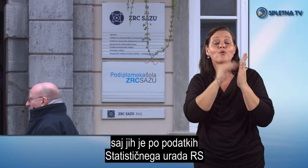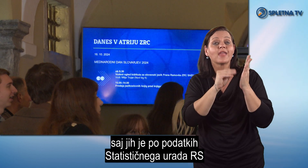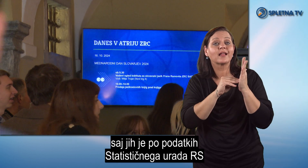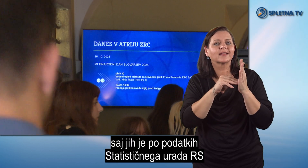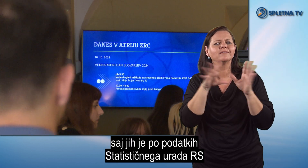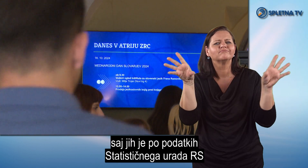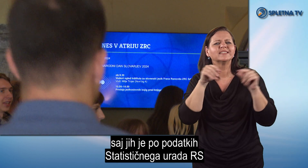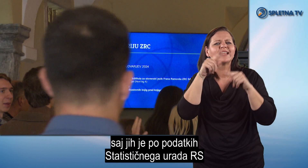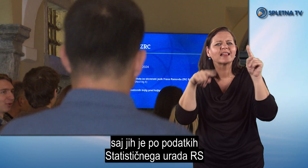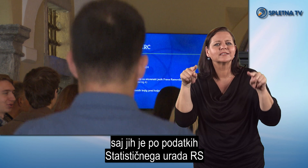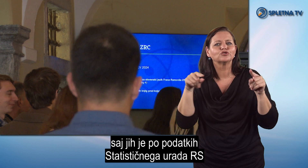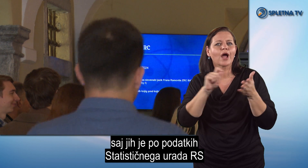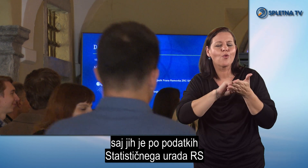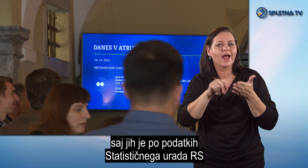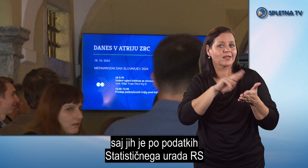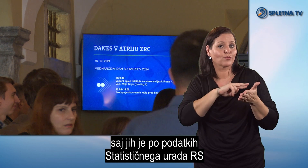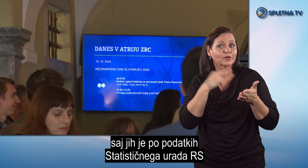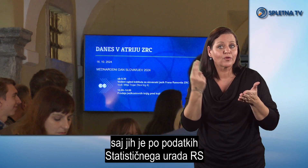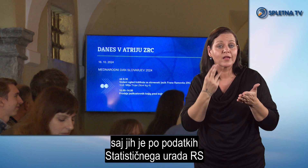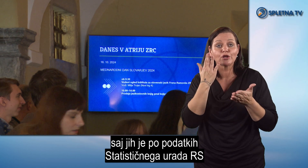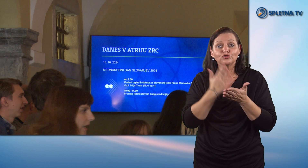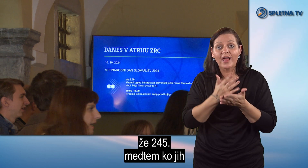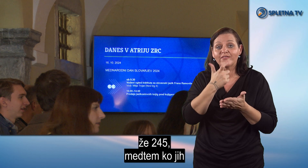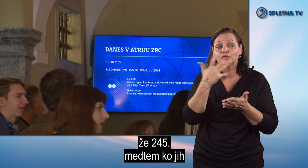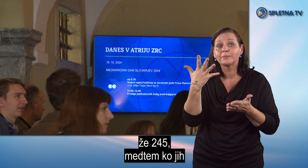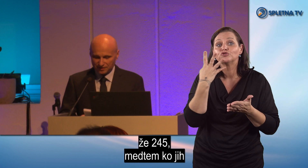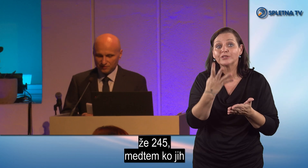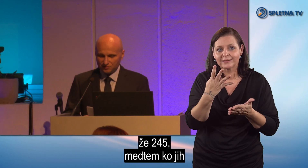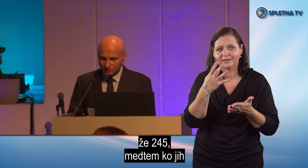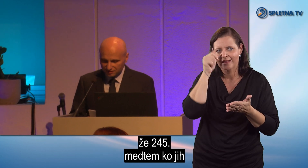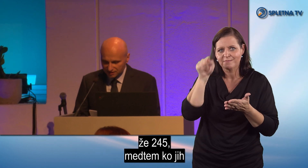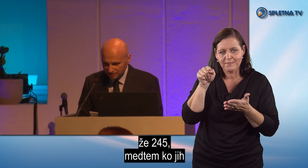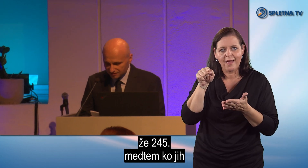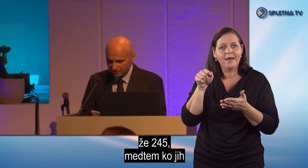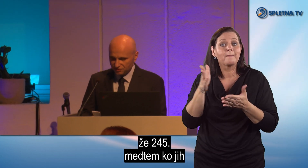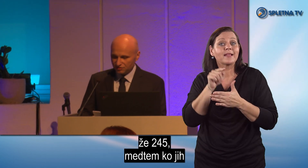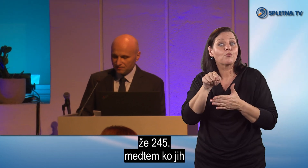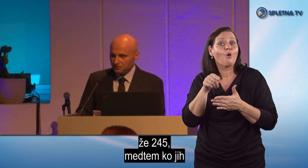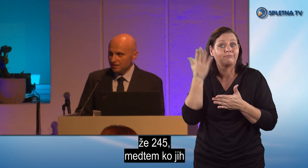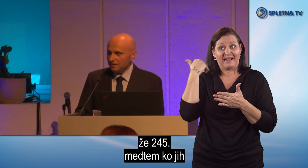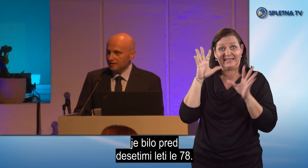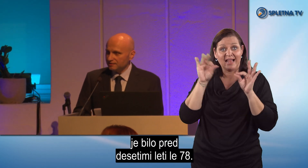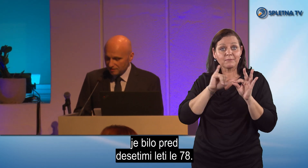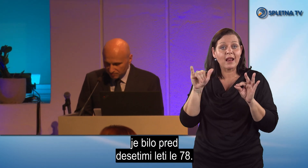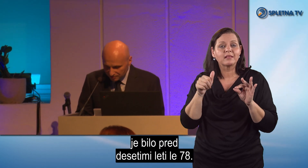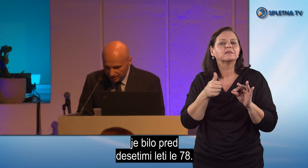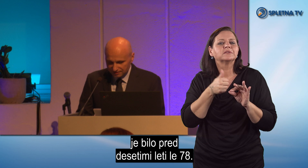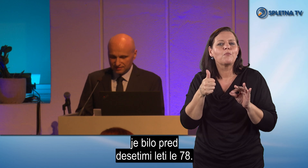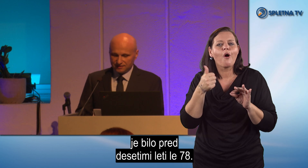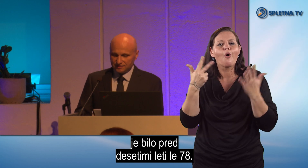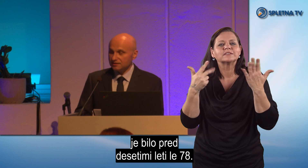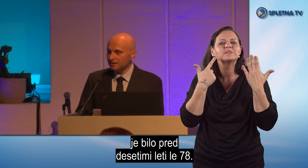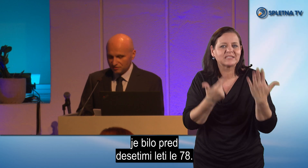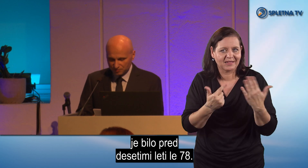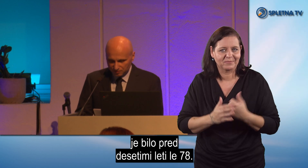saj jih je po podatkih Statističnega urada Republike Slovenije že 245, medtem ko jih je bilo pred 10